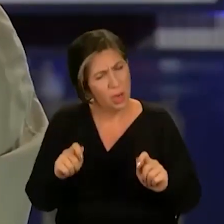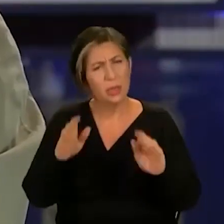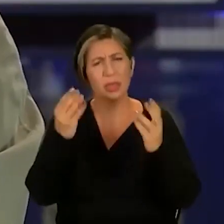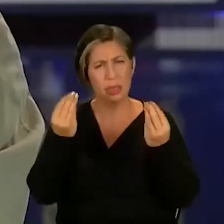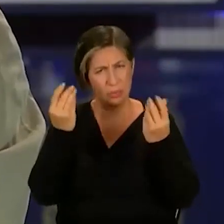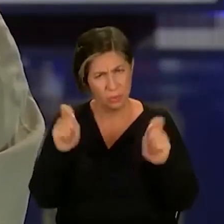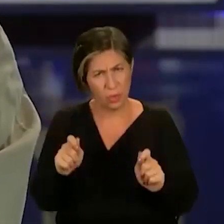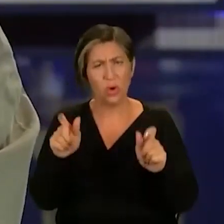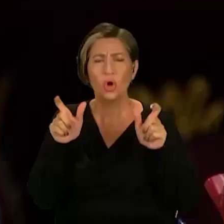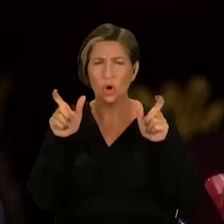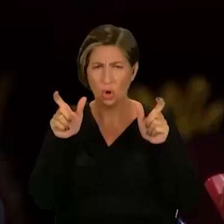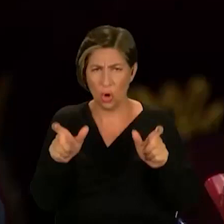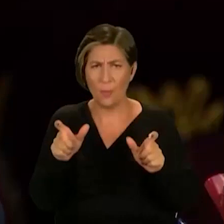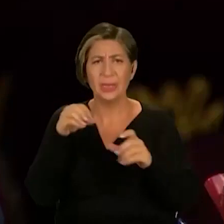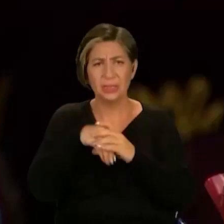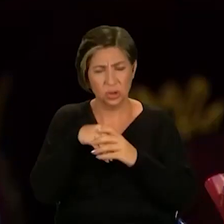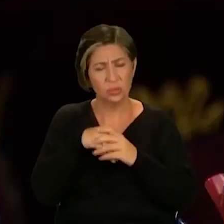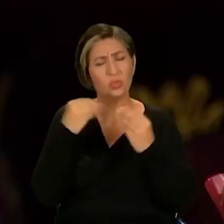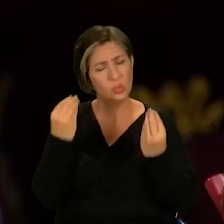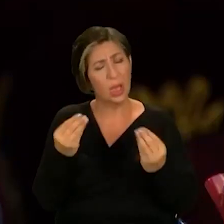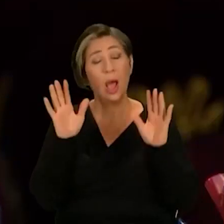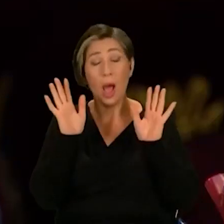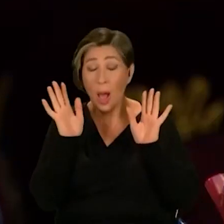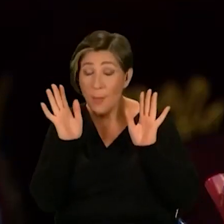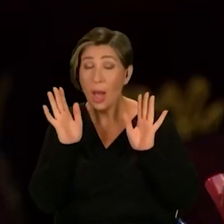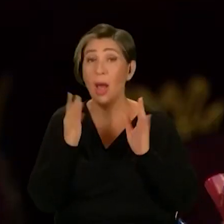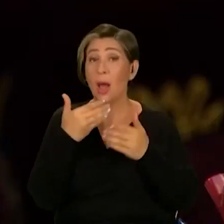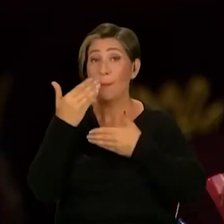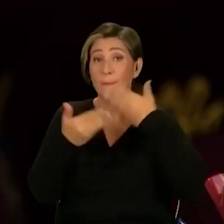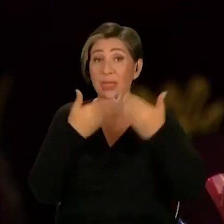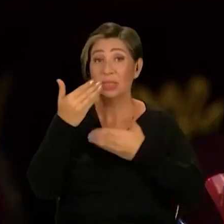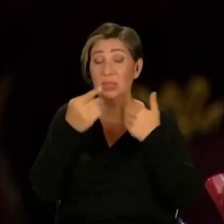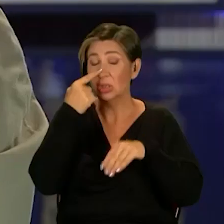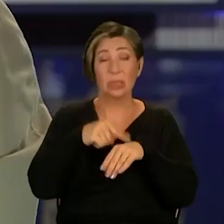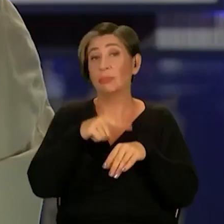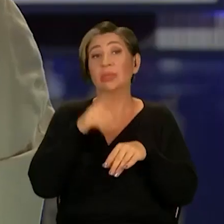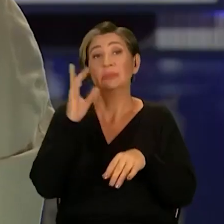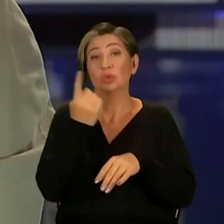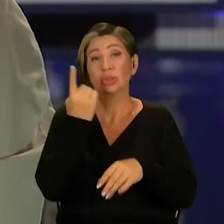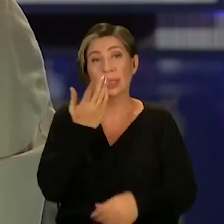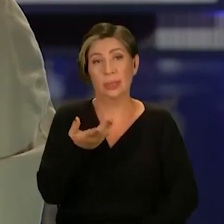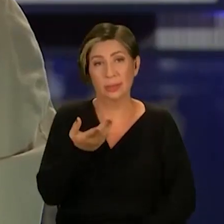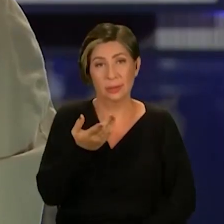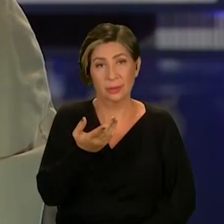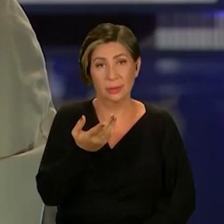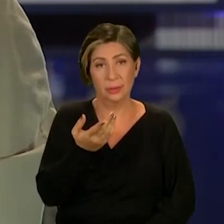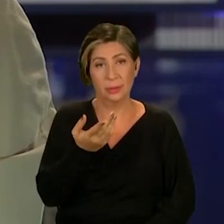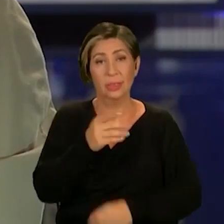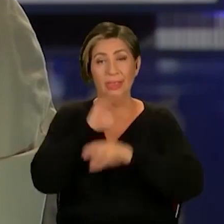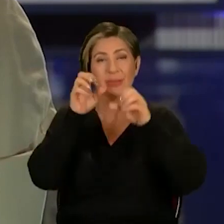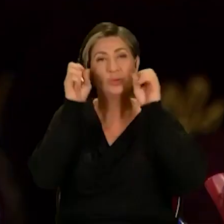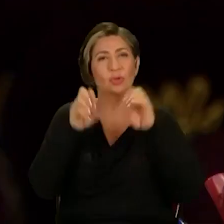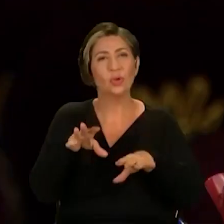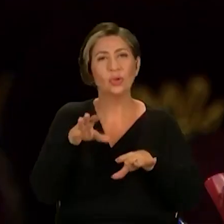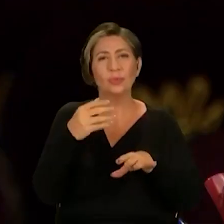İyi korumak maksatlı iyi tedbir alıyorlar ama yani bahsettiğiniz inanılmaz bir şey. İllüzyonist olmayı çok arzuyordum. Çocukken